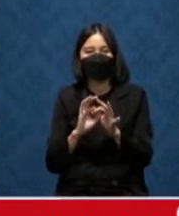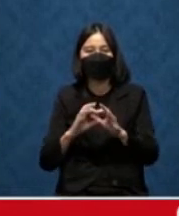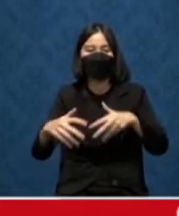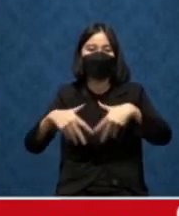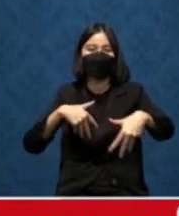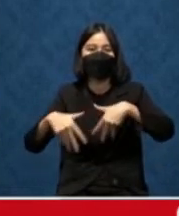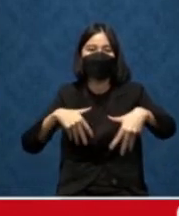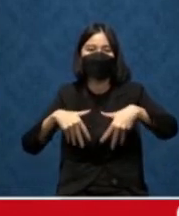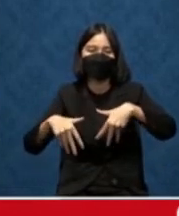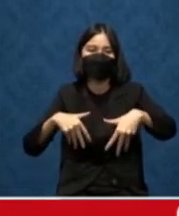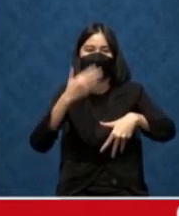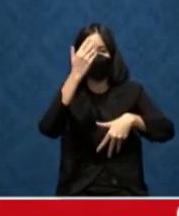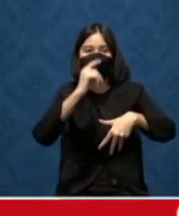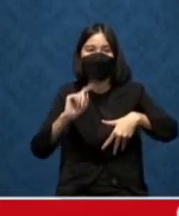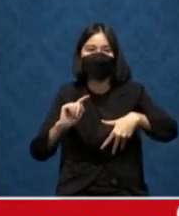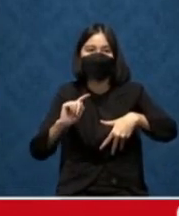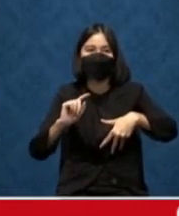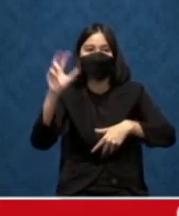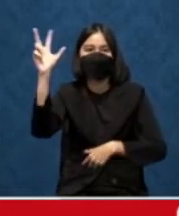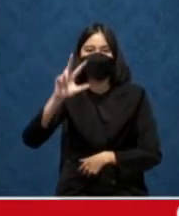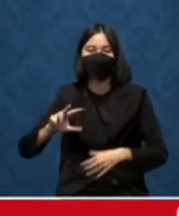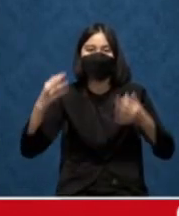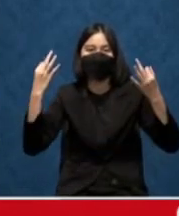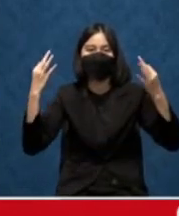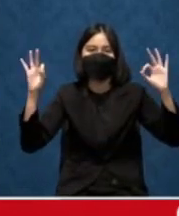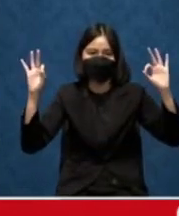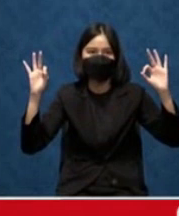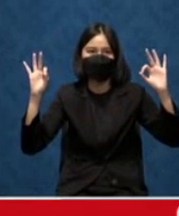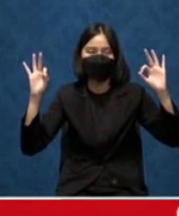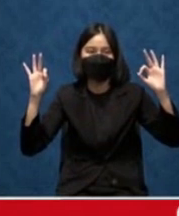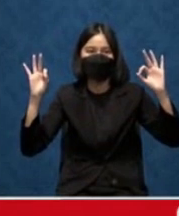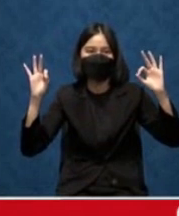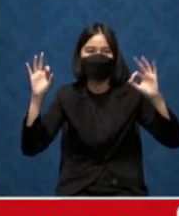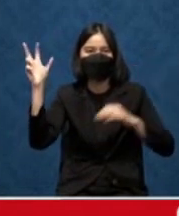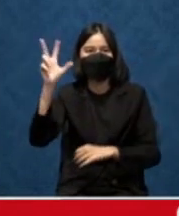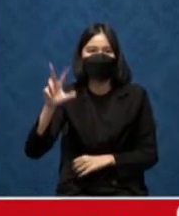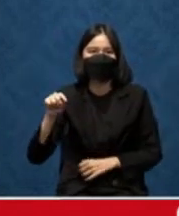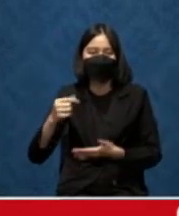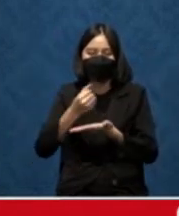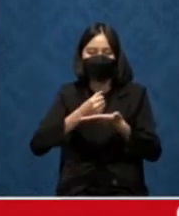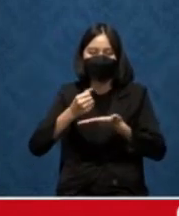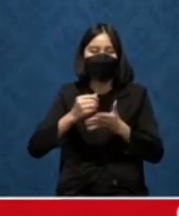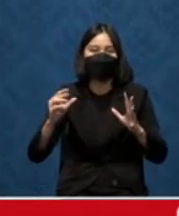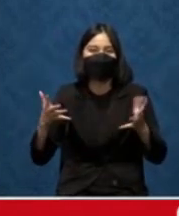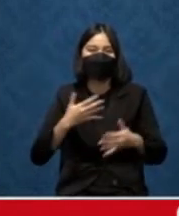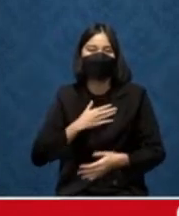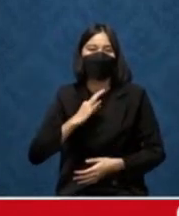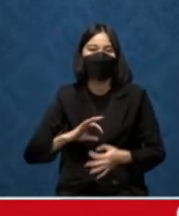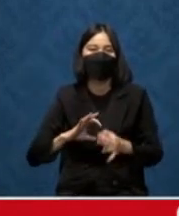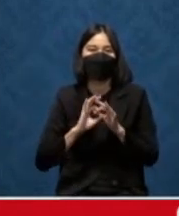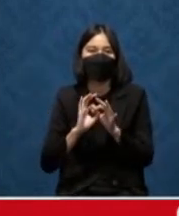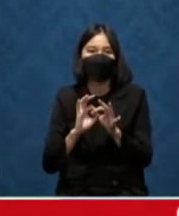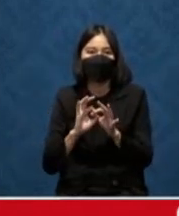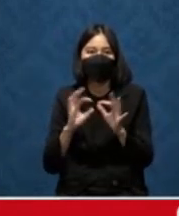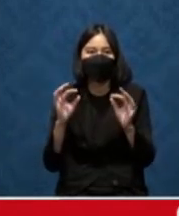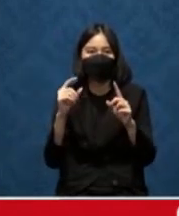ชาชนมากว่าการที่เราจะมีกันชาเสรีด้วยที่กันชาเนี่ยเป็นไม่ใช่ยาเสรติด ที่ฉเป็นห่วงทั้ง